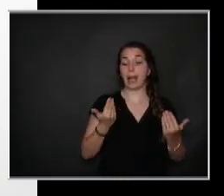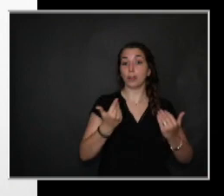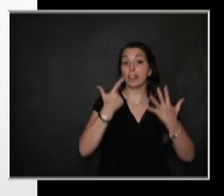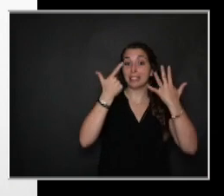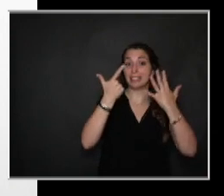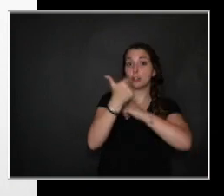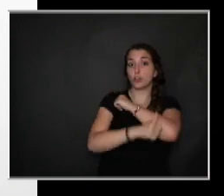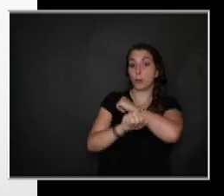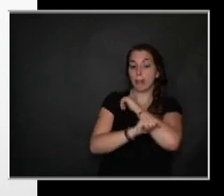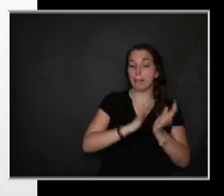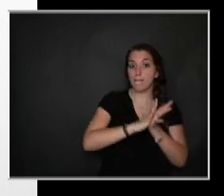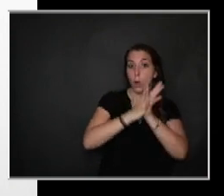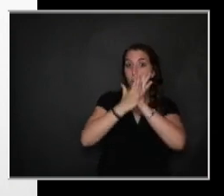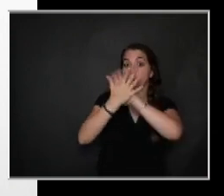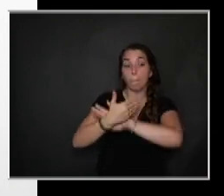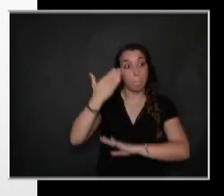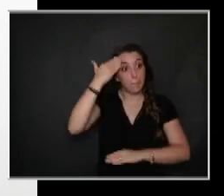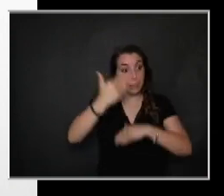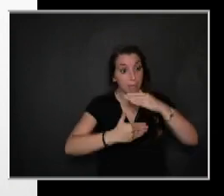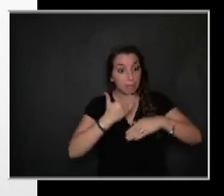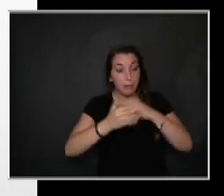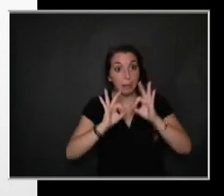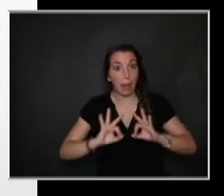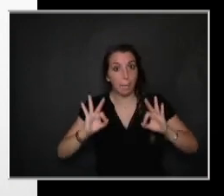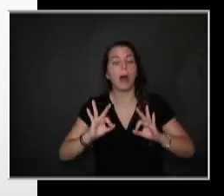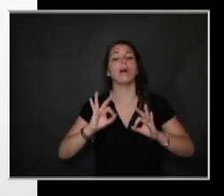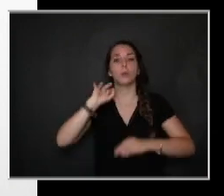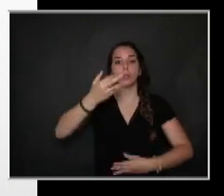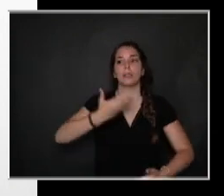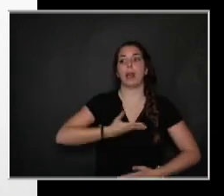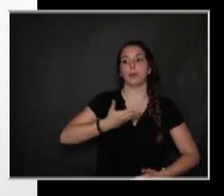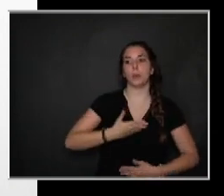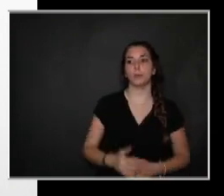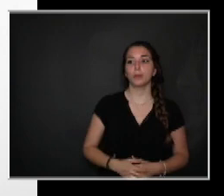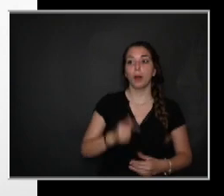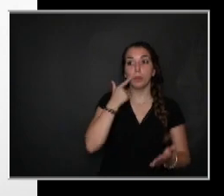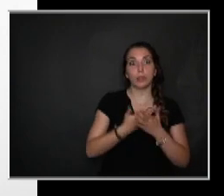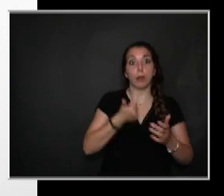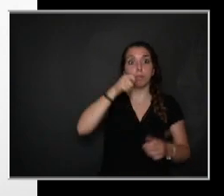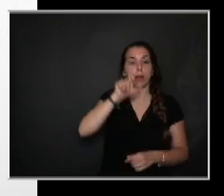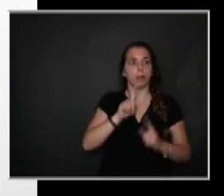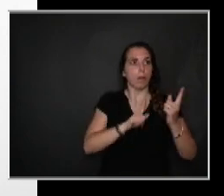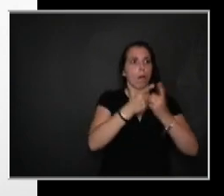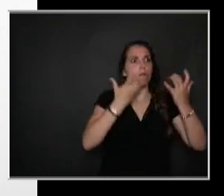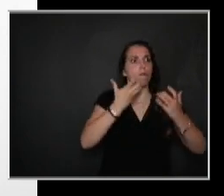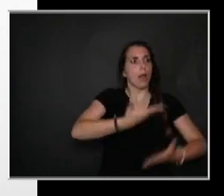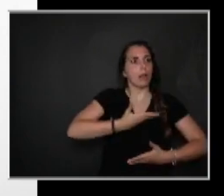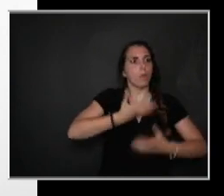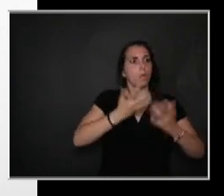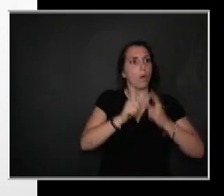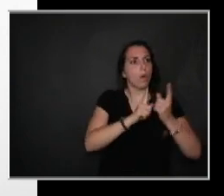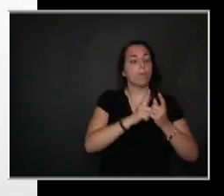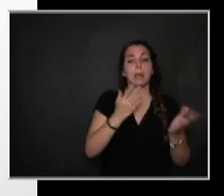d'évolution si ça ne guérit pas pour pratiquer une radio. Donc il ne faut pas s'étonner ni harceler son médecin pour avoir tout de suite une radio quand cela n'est